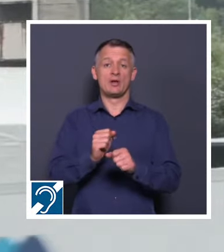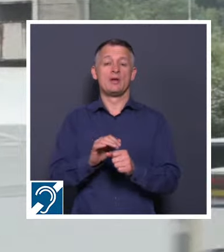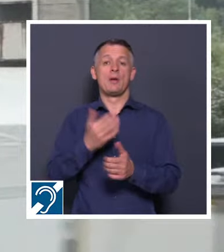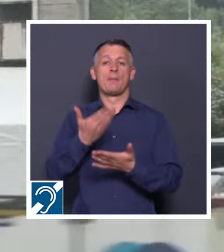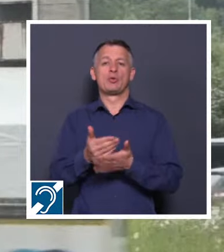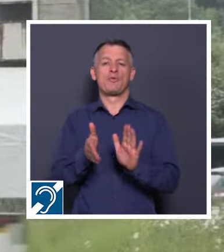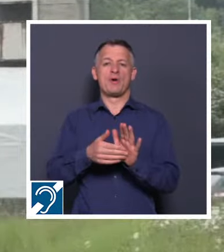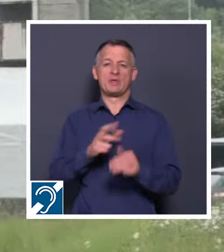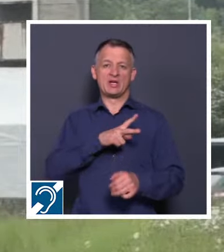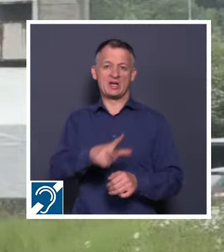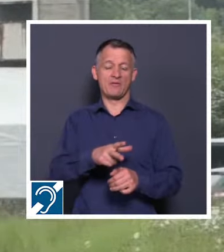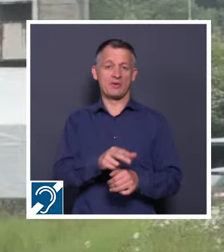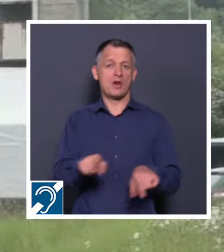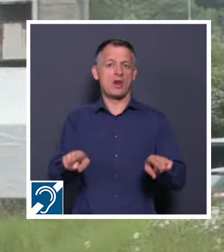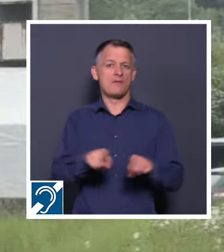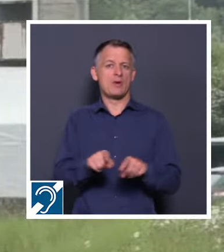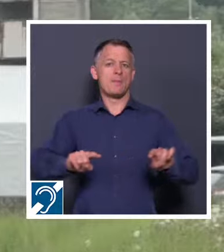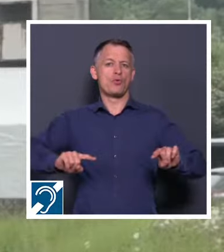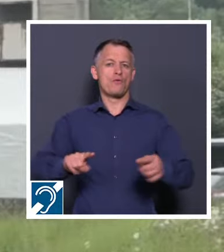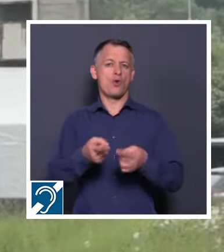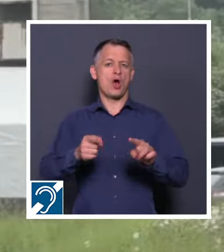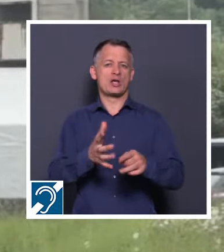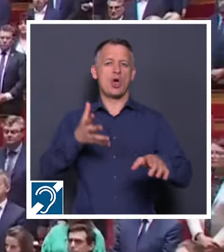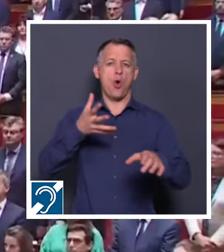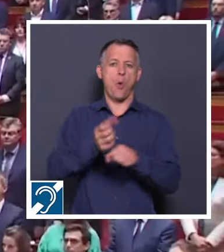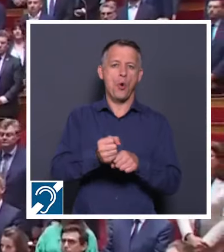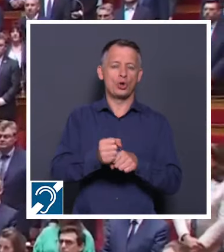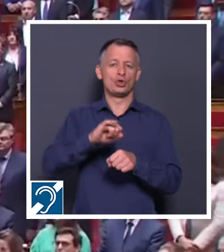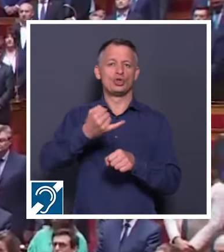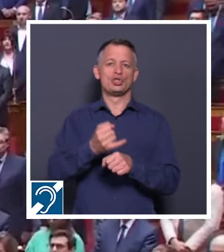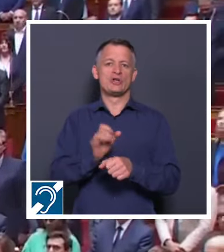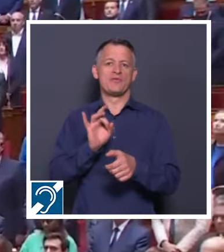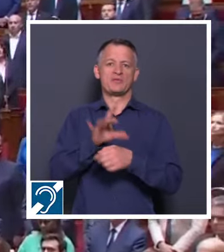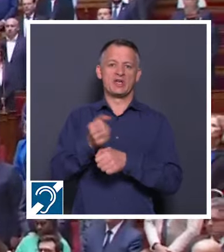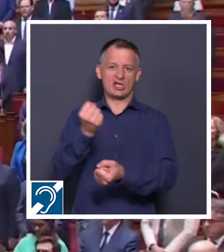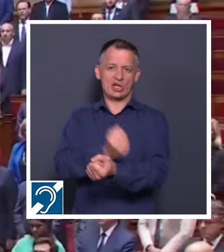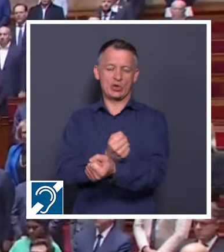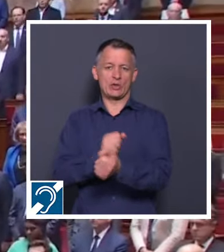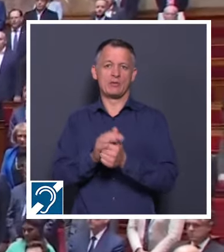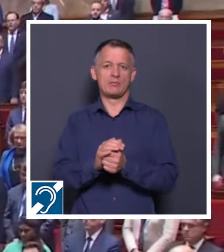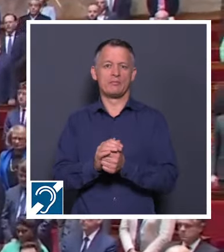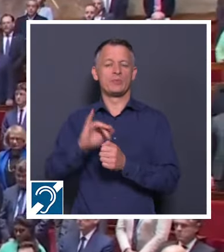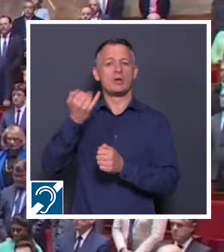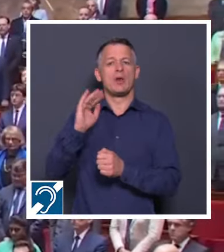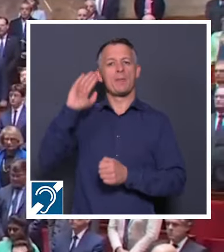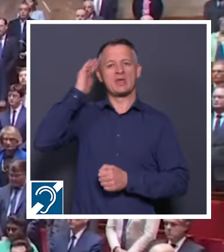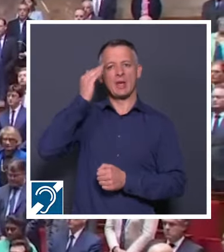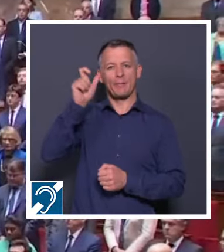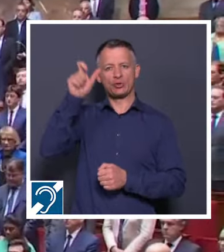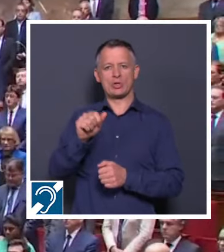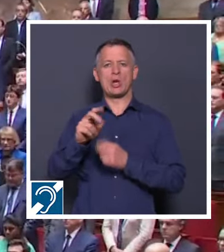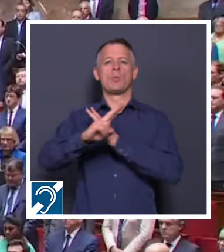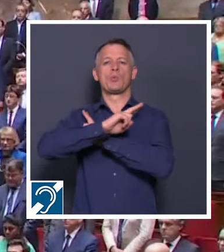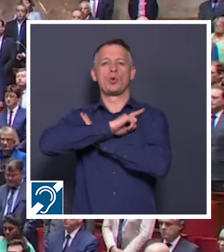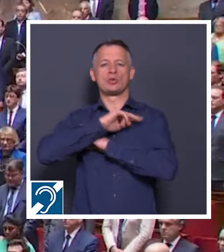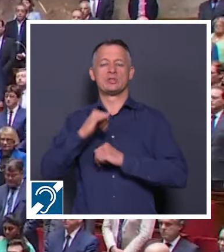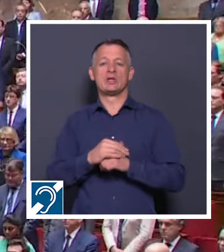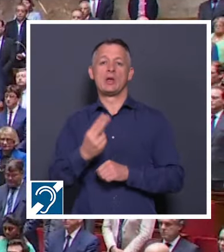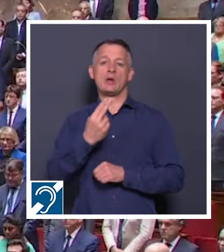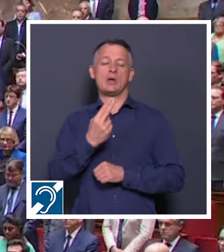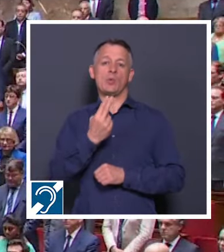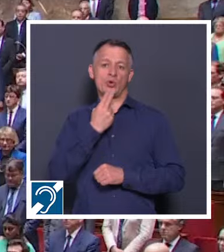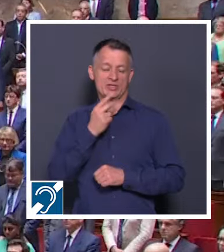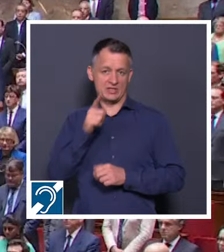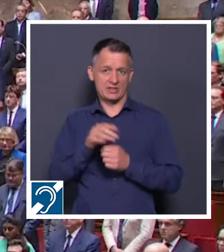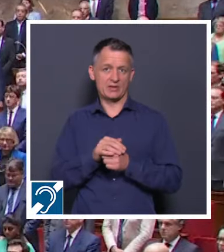grave, printre care tentativă de omor și trafic de droguri. În memoria ofițerilor uciși, sesiunea Parlamentului de la Paris a început cu un moment